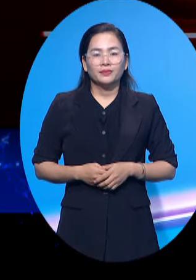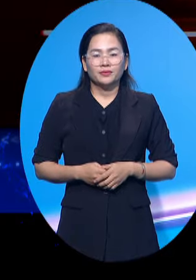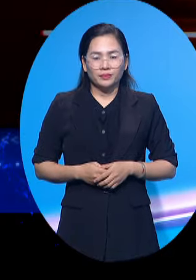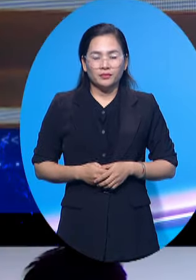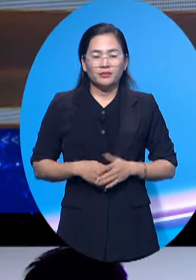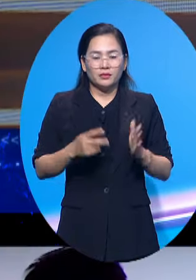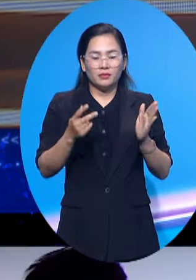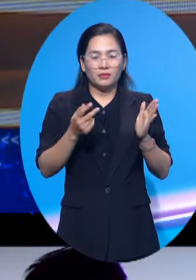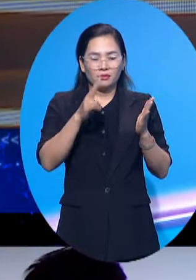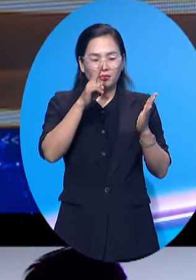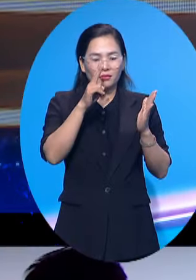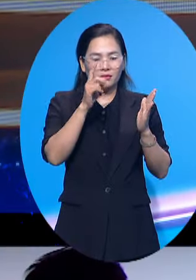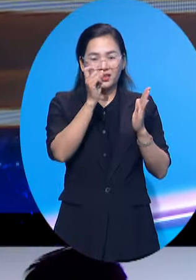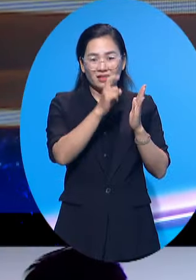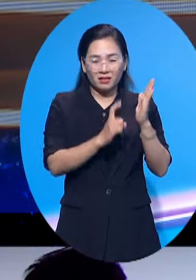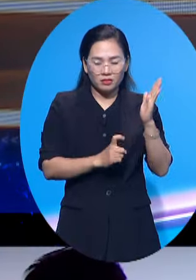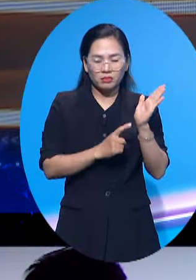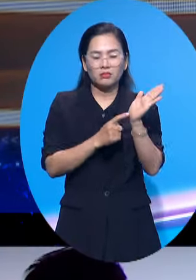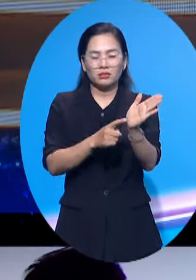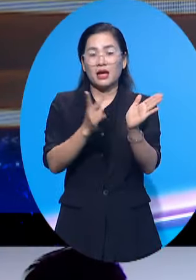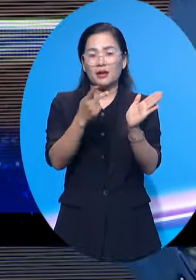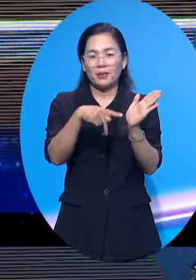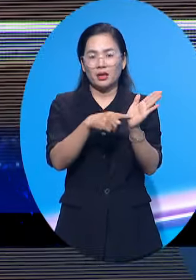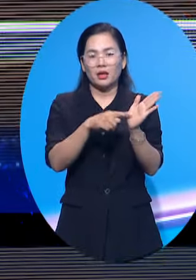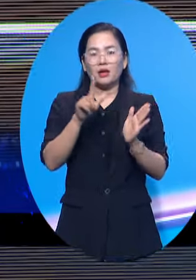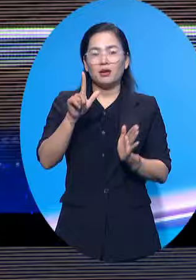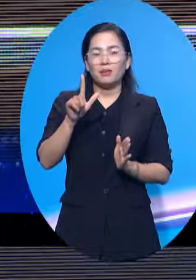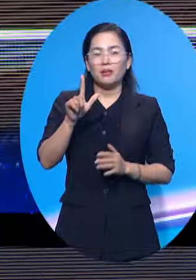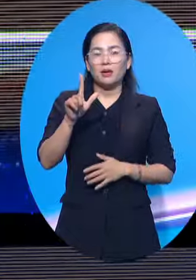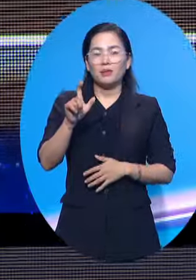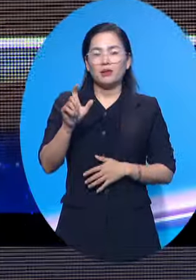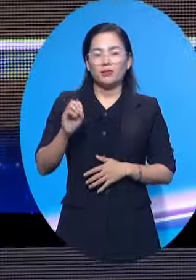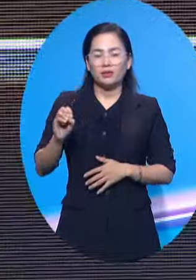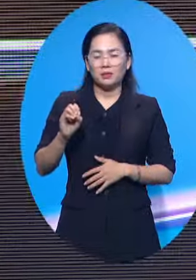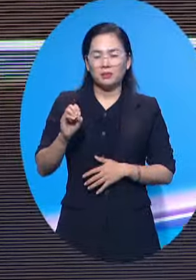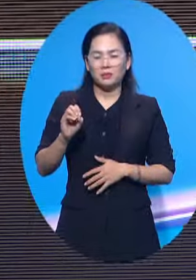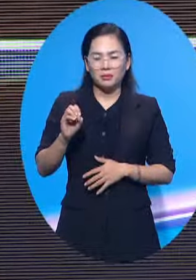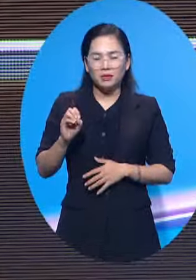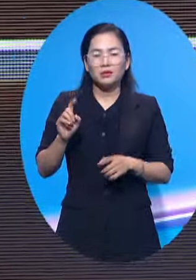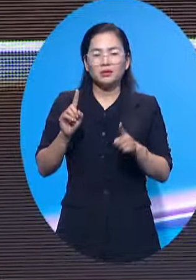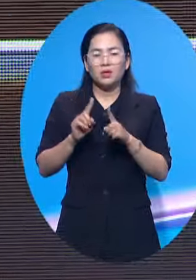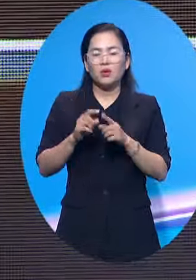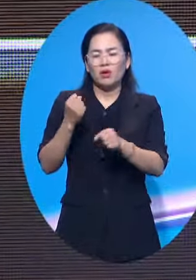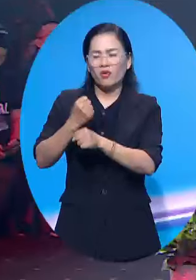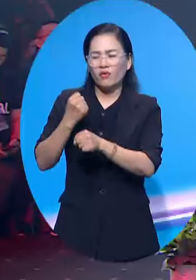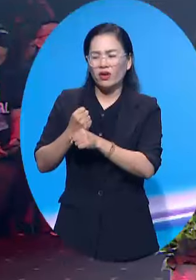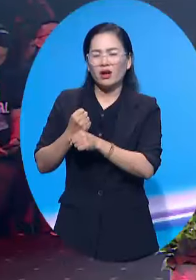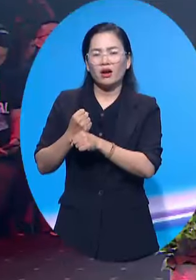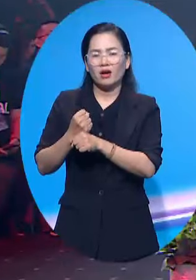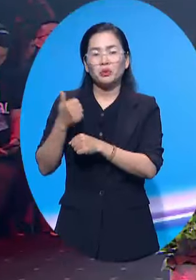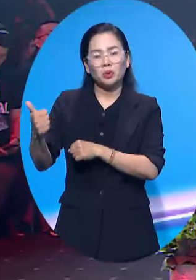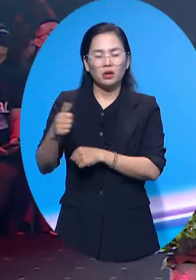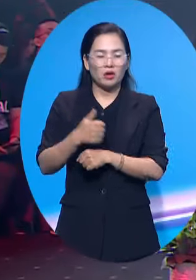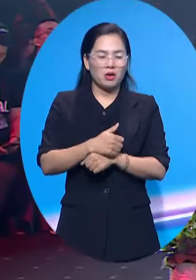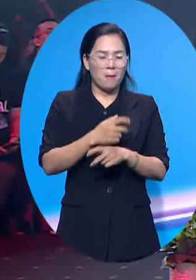Theo một khảo sát từ HP, chỉ có 27% số lao động tri thức cho biết họ có mối quan hệ lành mạnh với công việc. Còn lại tin rằng